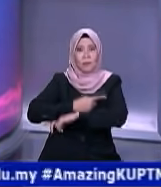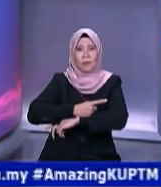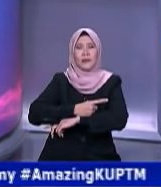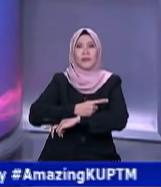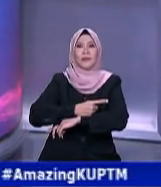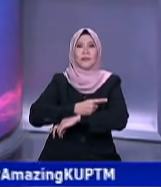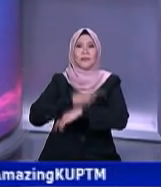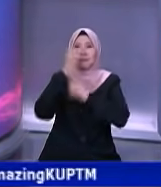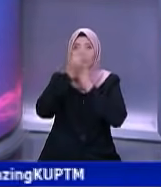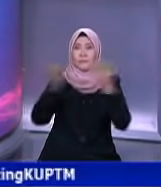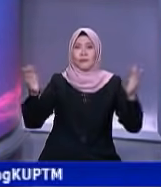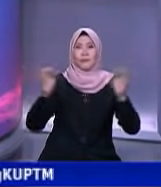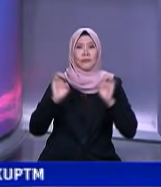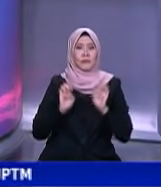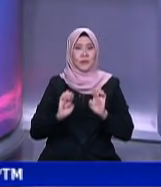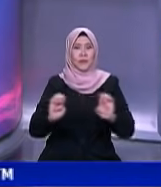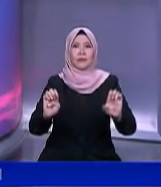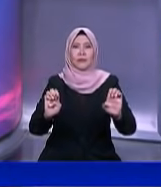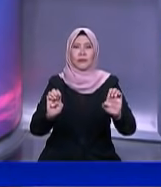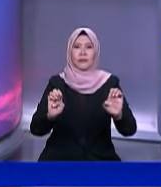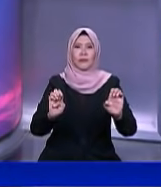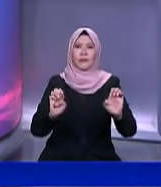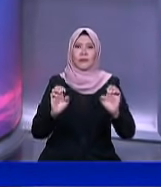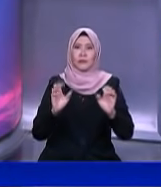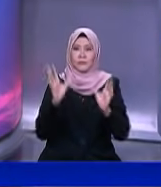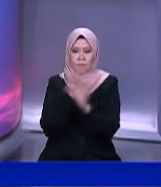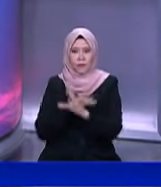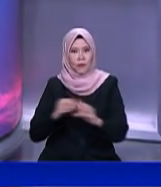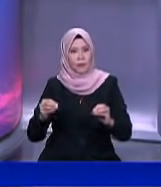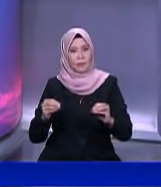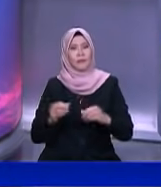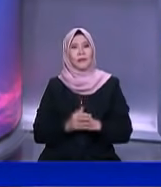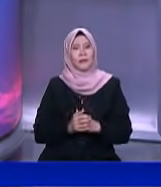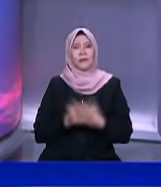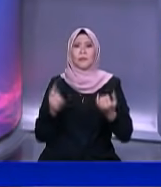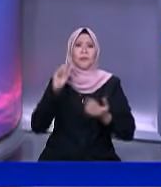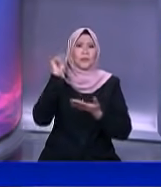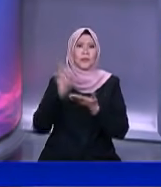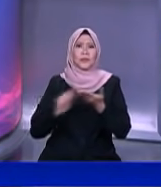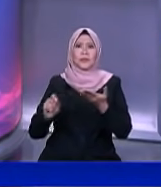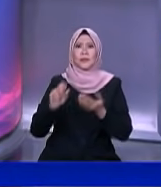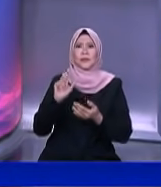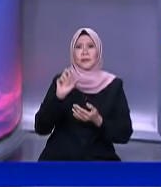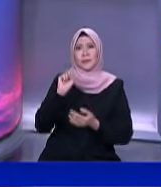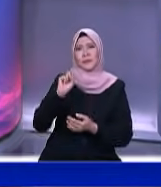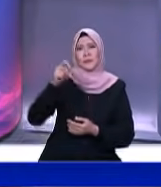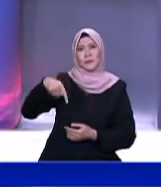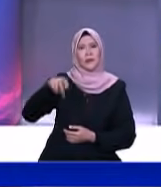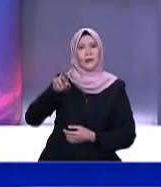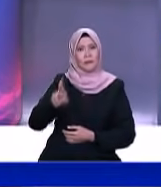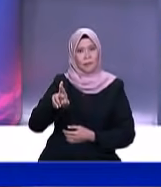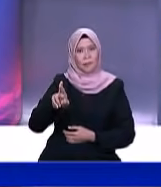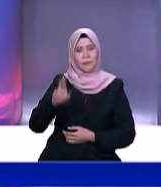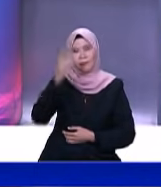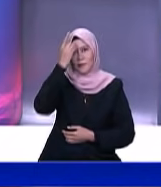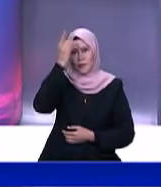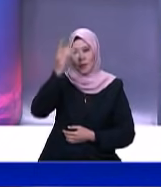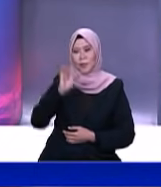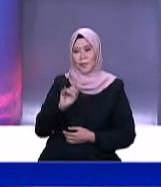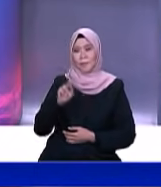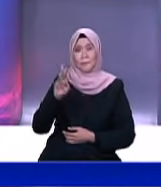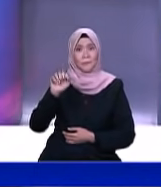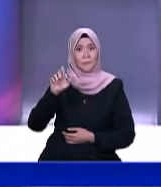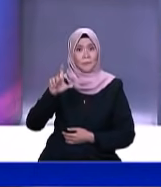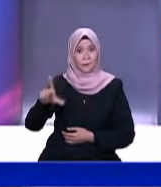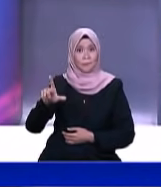Sarawak dibatalkan atau diungkaikan. Menerusi satu kenyataan, Setiausaha Suruhanjaya Pilihan Raya SPR Dato' Iqmal